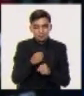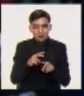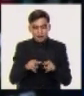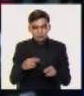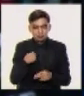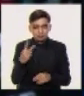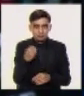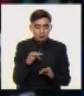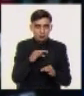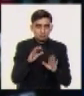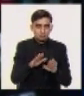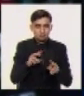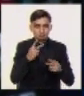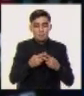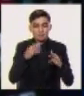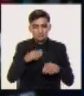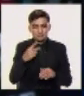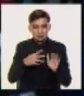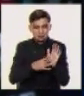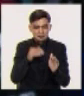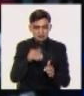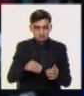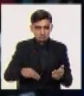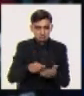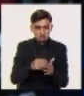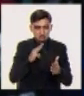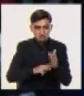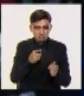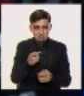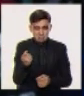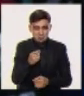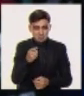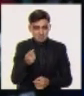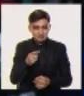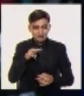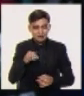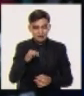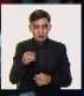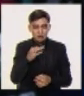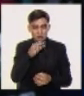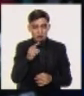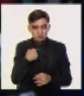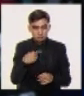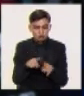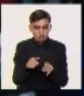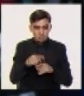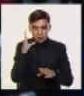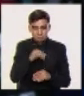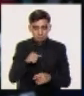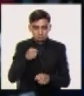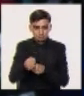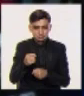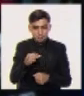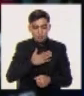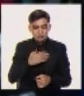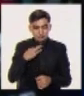4 недели и камере а 10 29 тысяч штраф это копейки я могу любого ребенка который мне не нравится которые допустим конфликтует своим